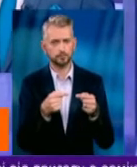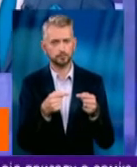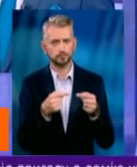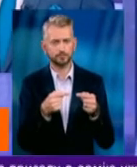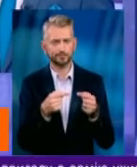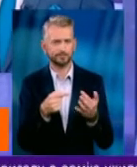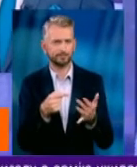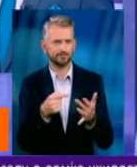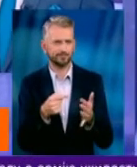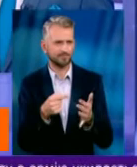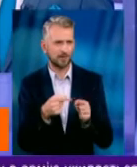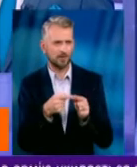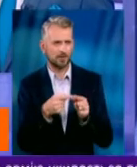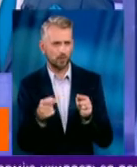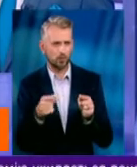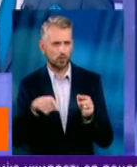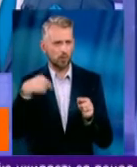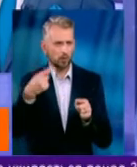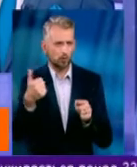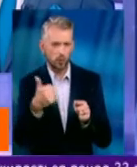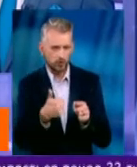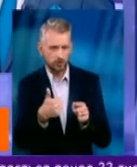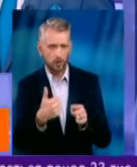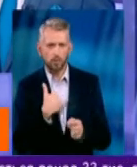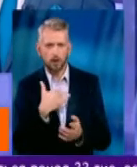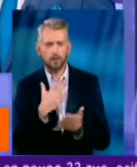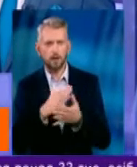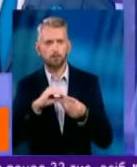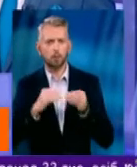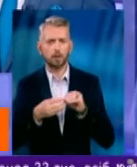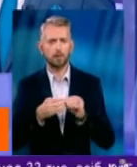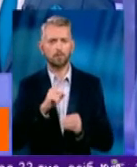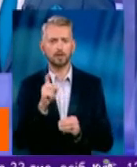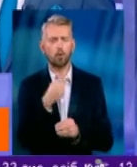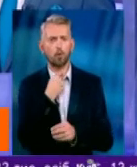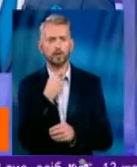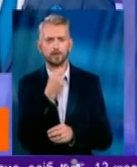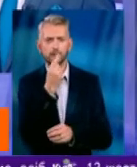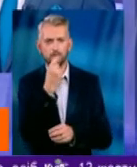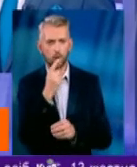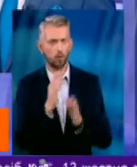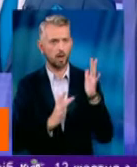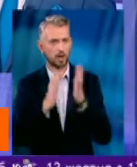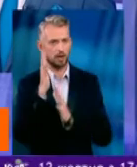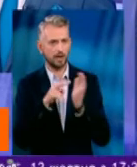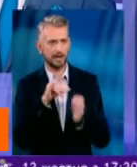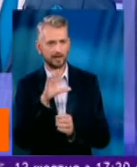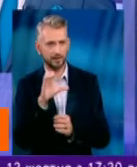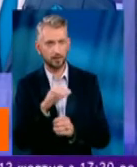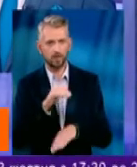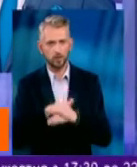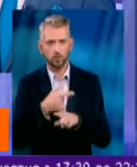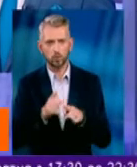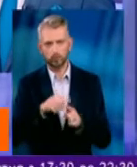ну, буквально протягом наступного тижня. У нас є проблема з Голосіївським парком лісом, тому що це, по великому рахунку,